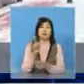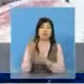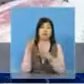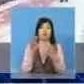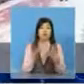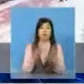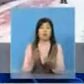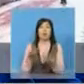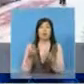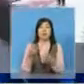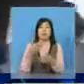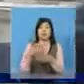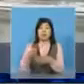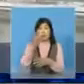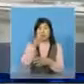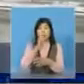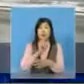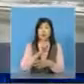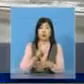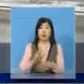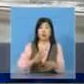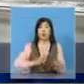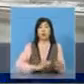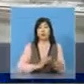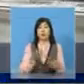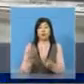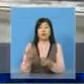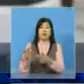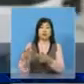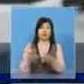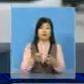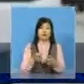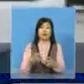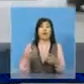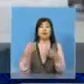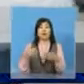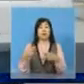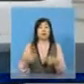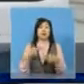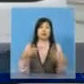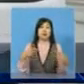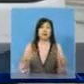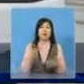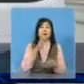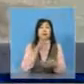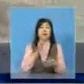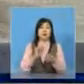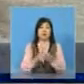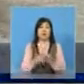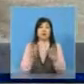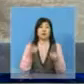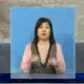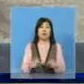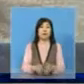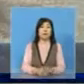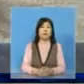бюджеттен қаржы бөлінбейді. Айтып өткеніміздей, кәсіпкерлердің күші тартылады. Сондықтан олар сауда нүктелерінің бағытын кез келген уақытта өзгерте алады. Самса